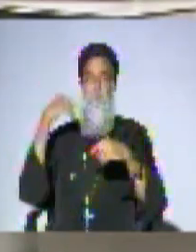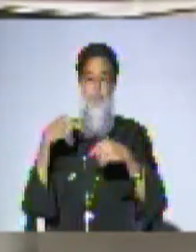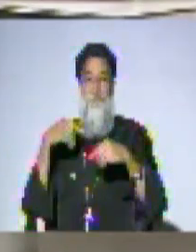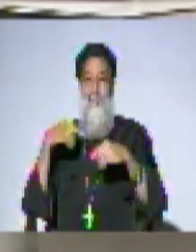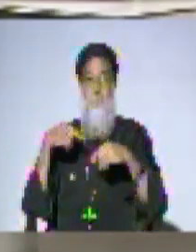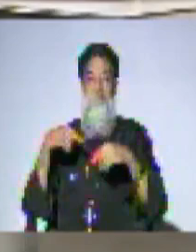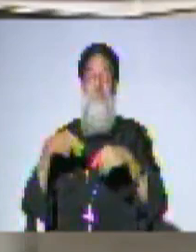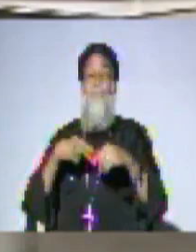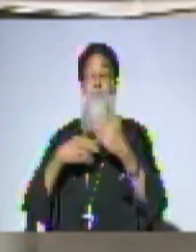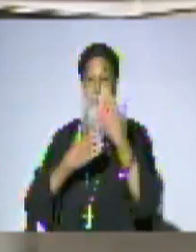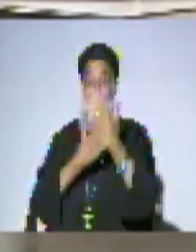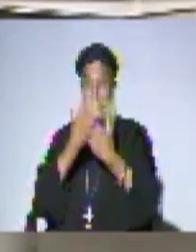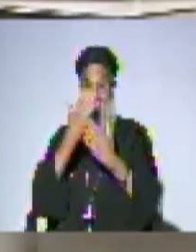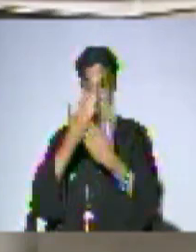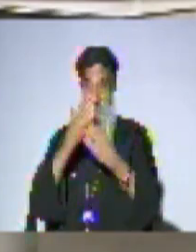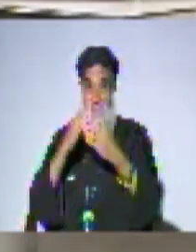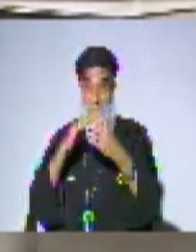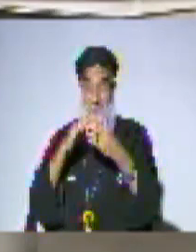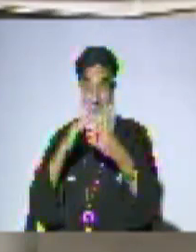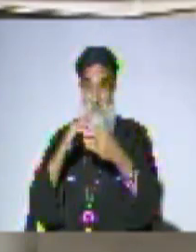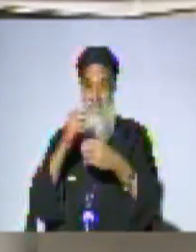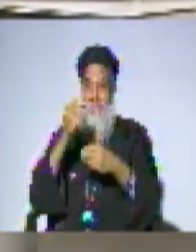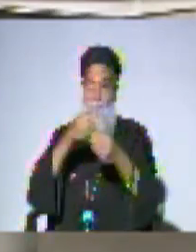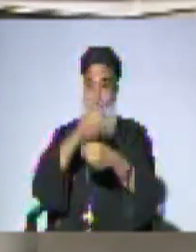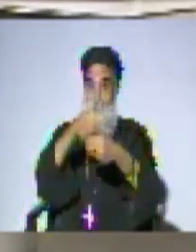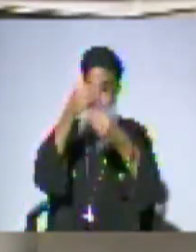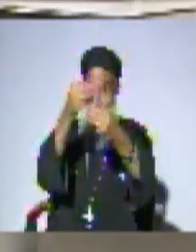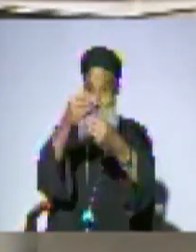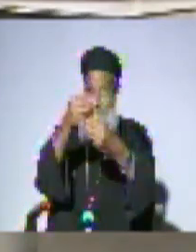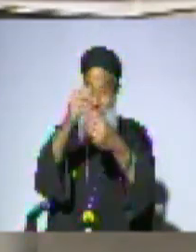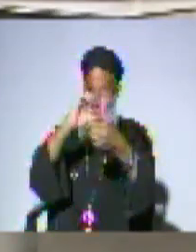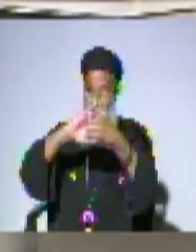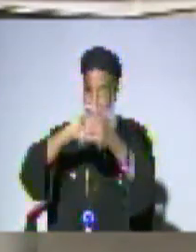الجمعة، لكن استودع هذا العهد